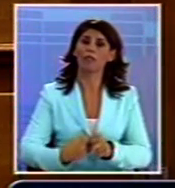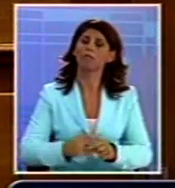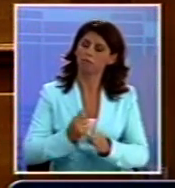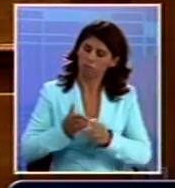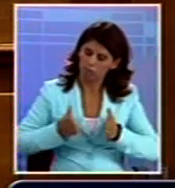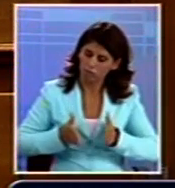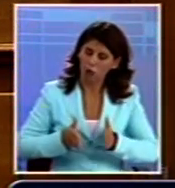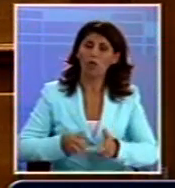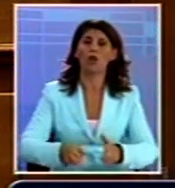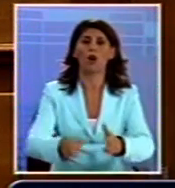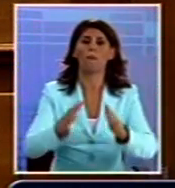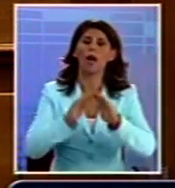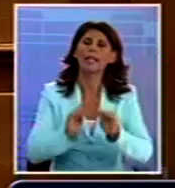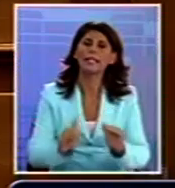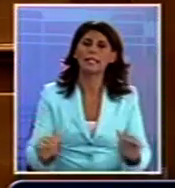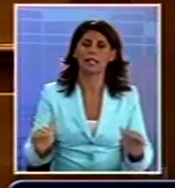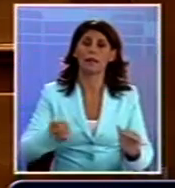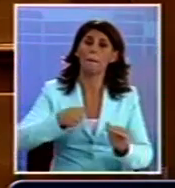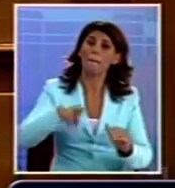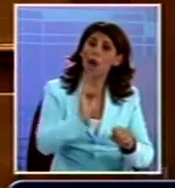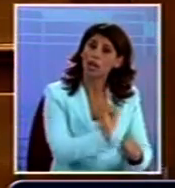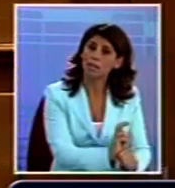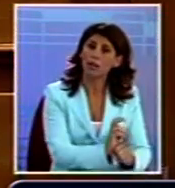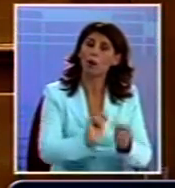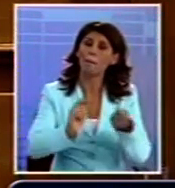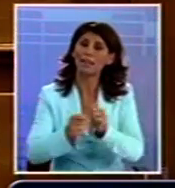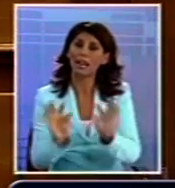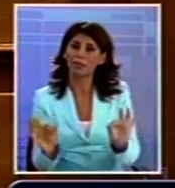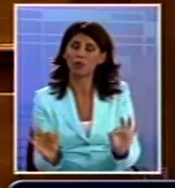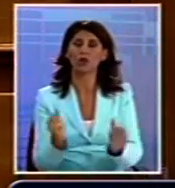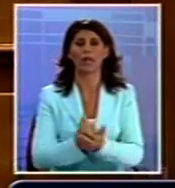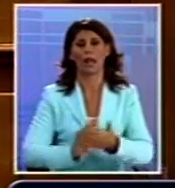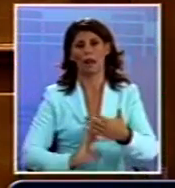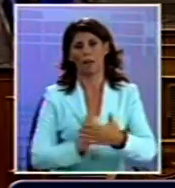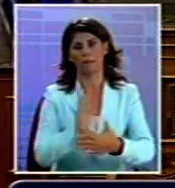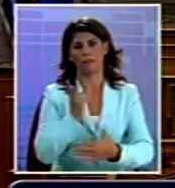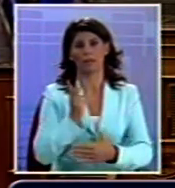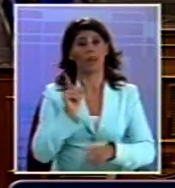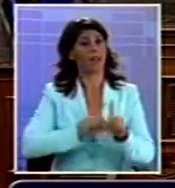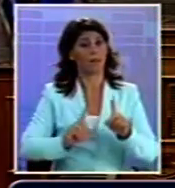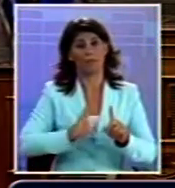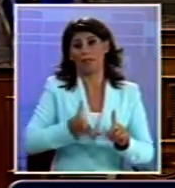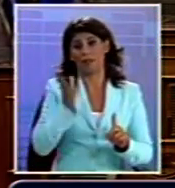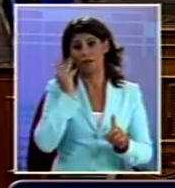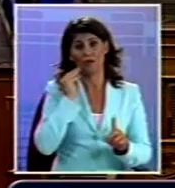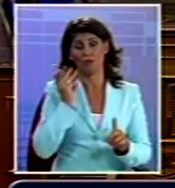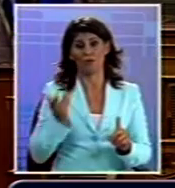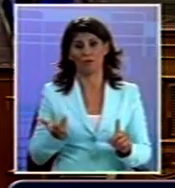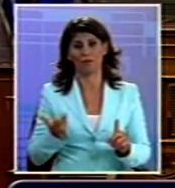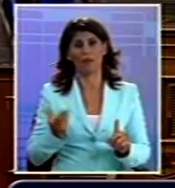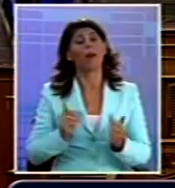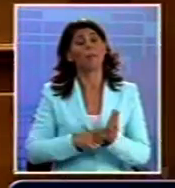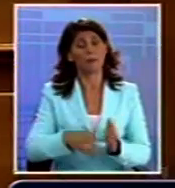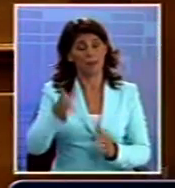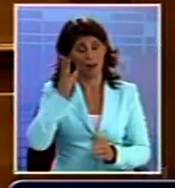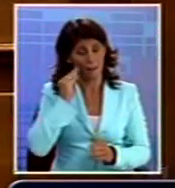της εξυγίανσης, των πλεονασμάτων, των μεταρρυθμίσεων και της ανάπτυξης. Κάποιοι δεν θέλουν να το ακούν αυτό. Πρέπει να